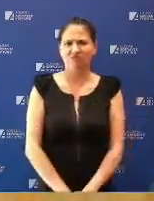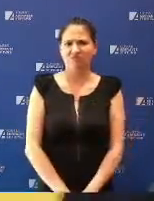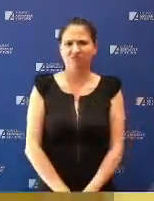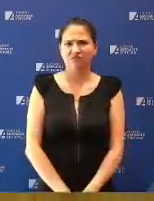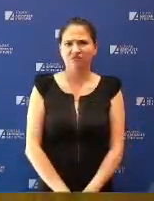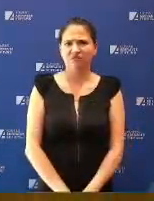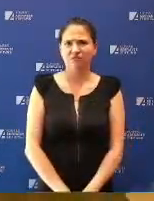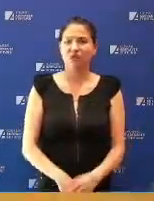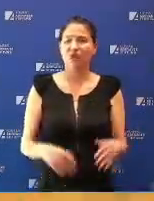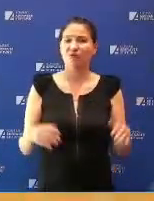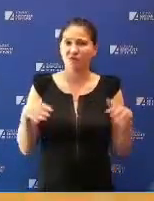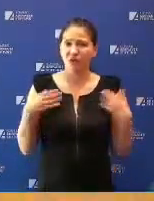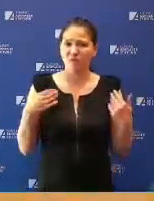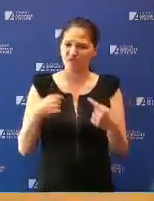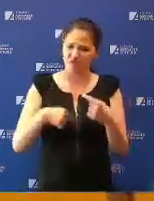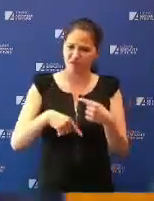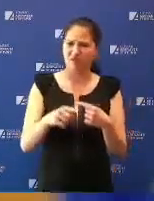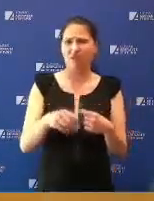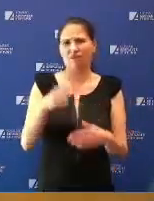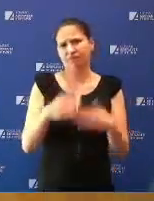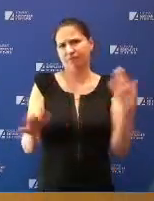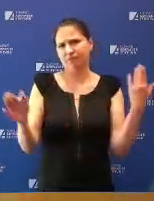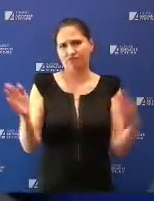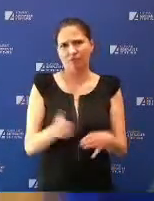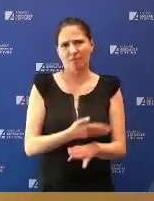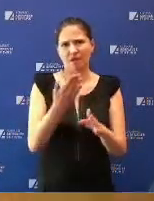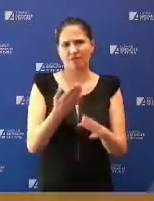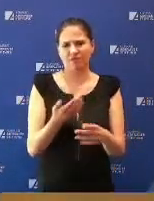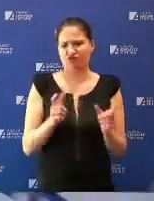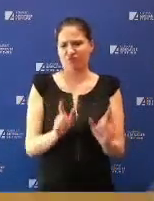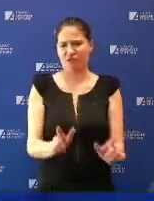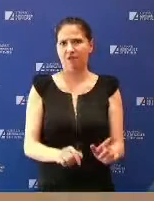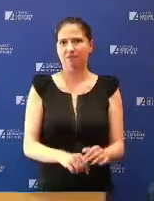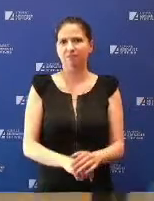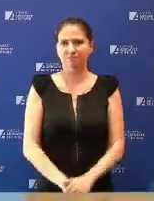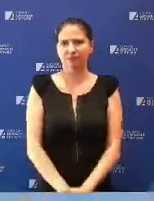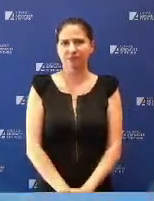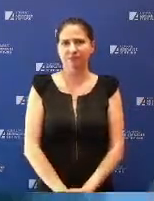Freue ich mich drauf, wenn das wieder weg kann. Gesperrt.